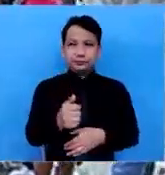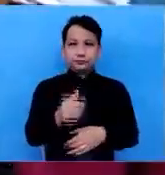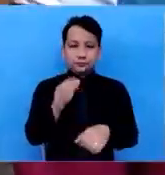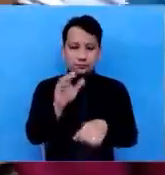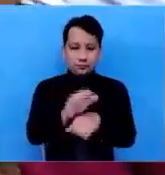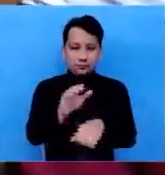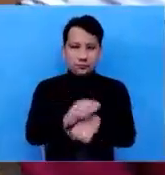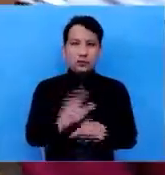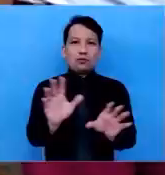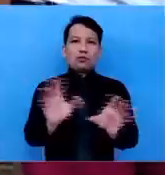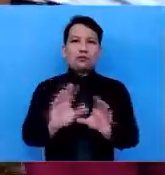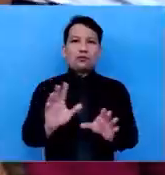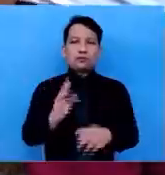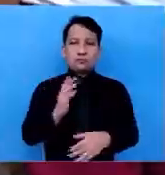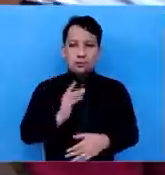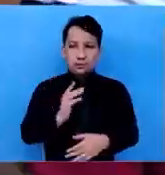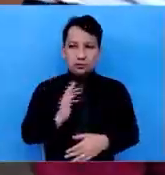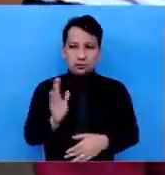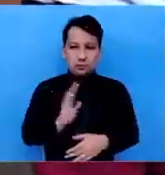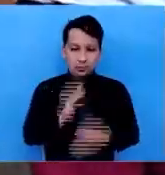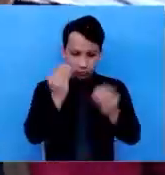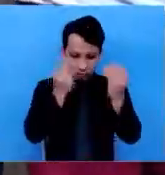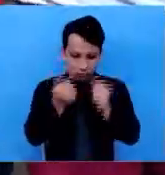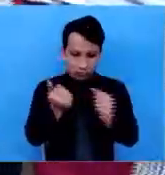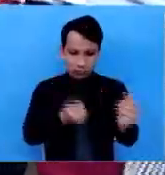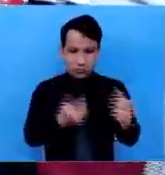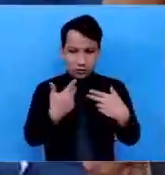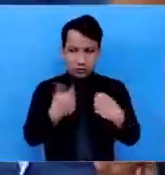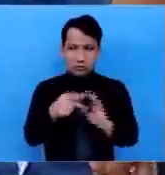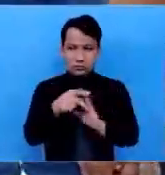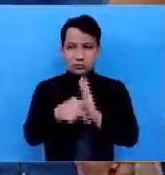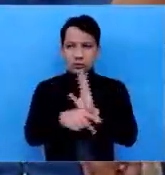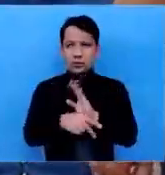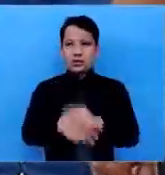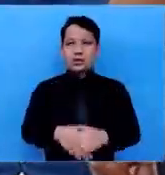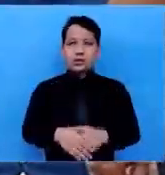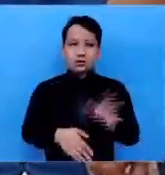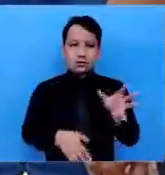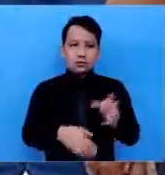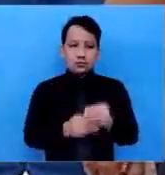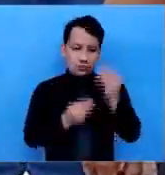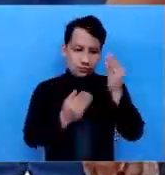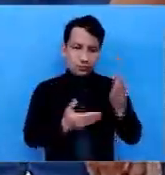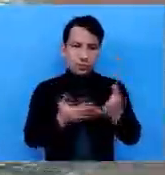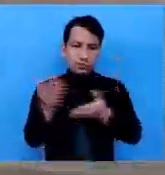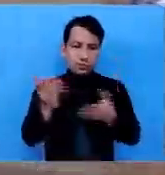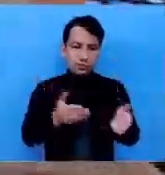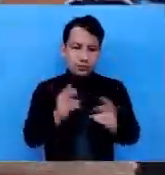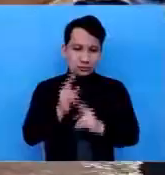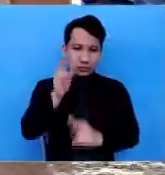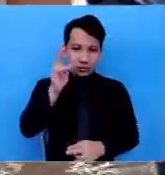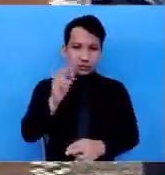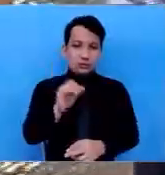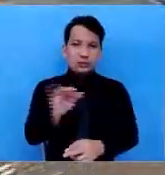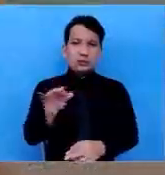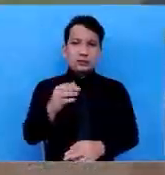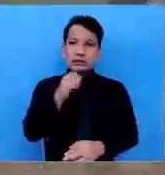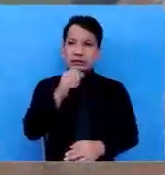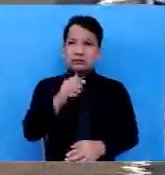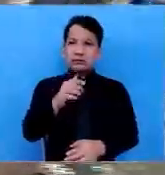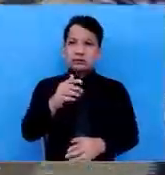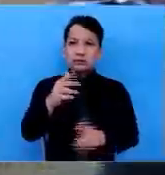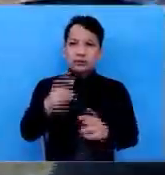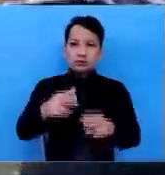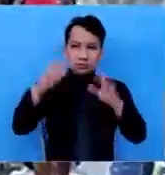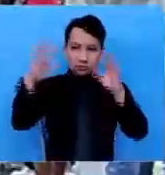huwag magpakakampante at sumunod sa mga health protocols. Maiging magdala rin ng payong sakaling hindi umabot sa cut-off sa loob